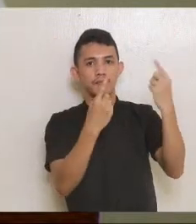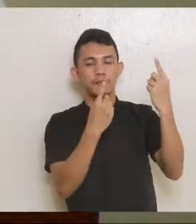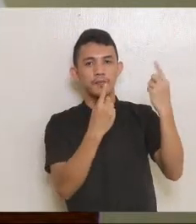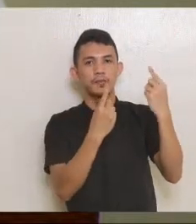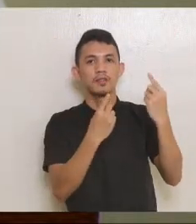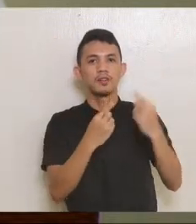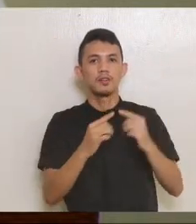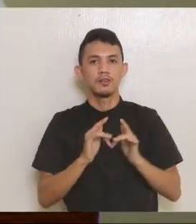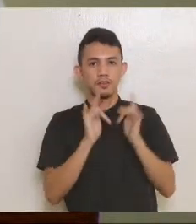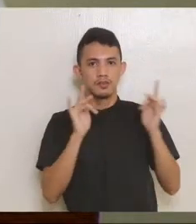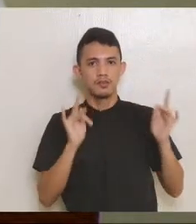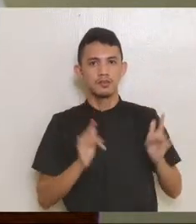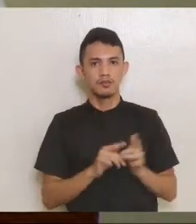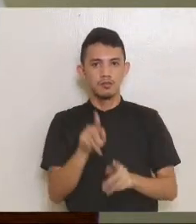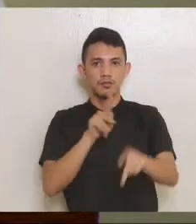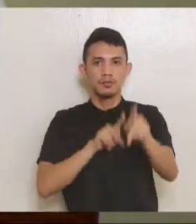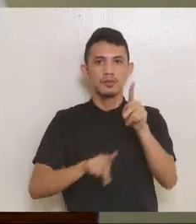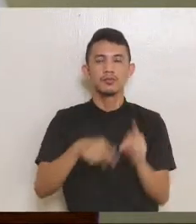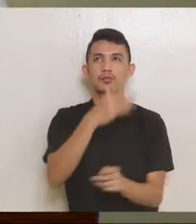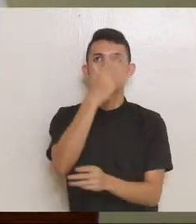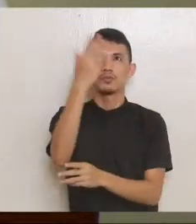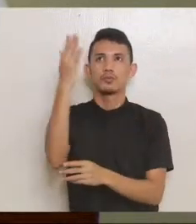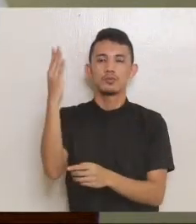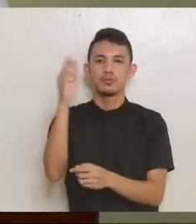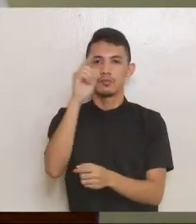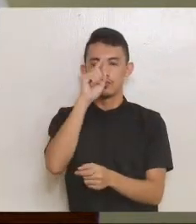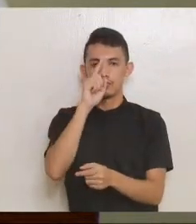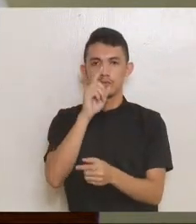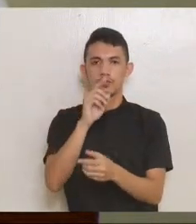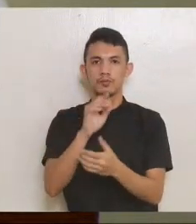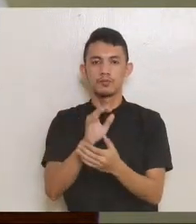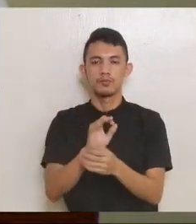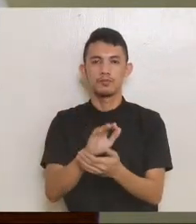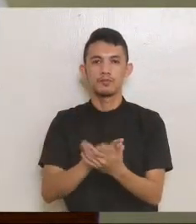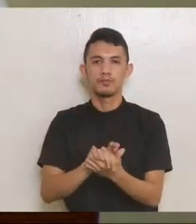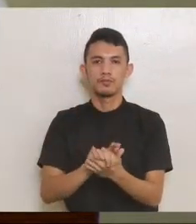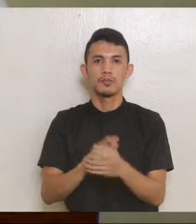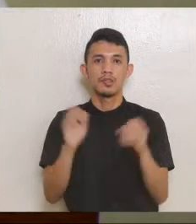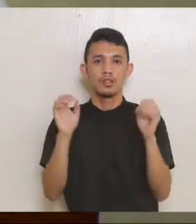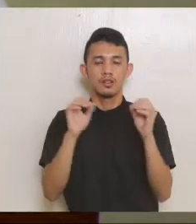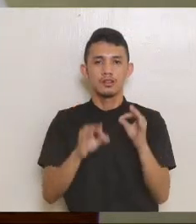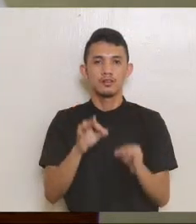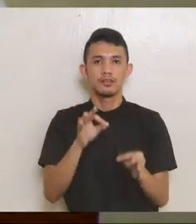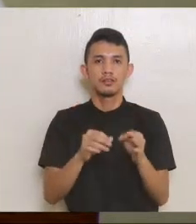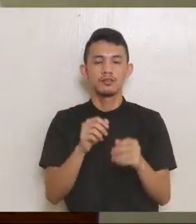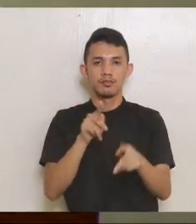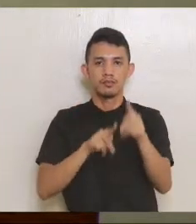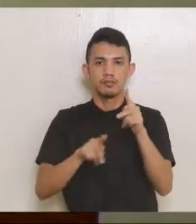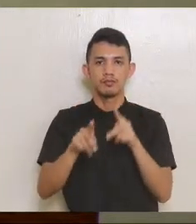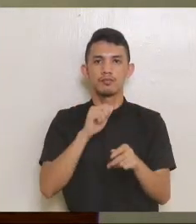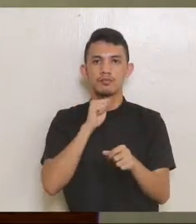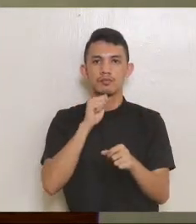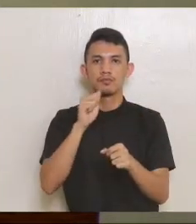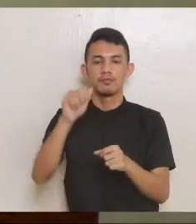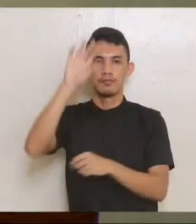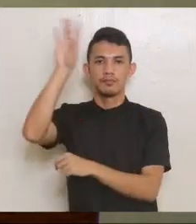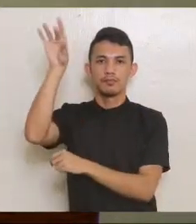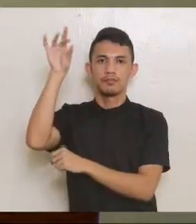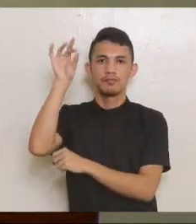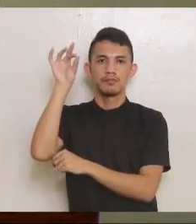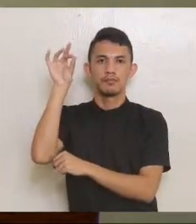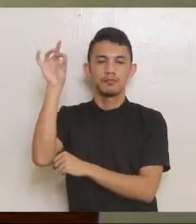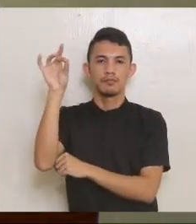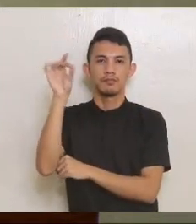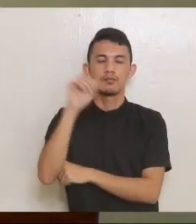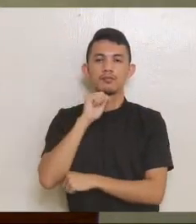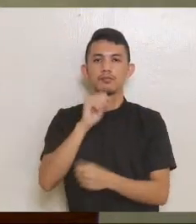imong katawhan nga kanimo nagatuo. Kung ang tao wala sa imong grasya, kawad-an sila kaputli.